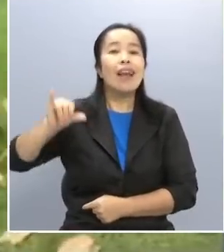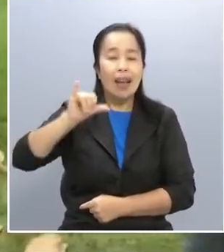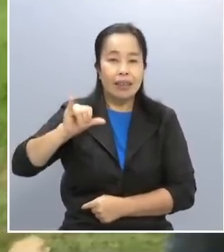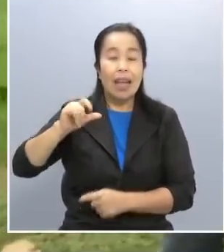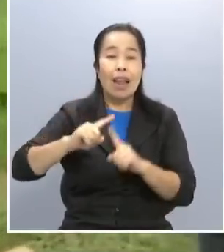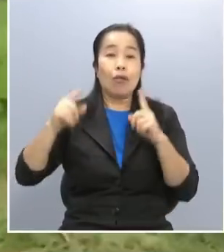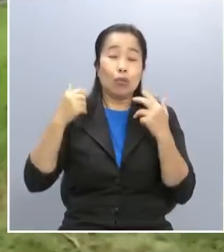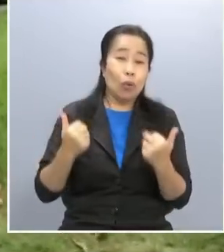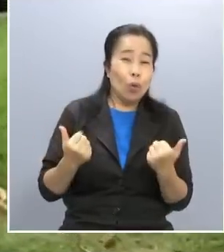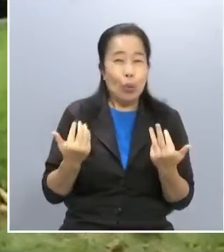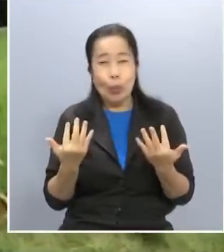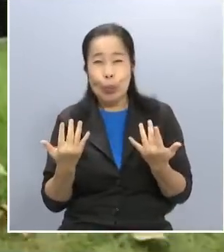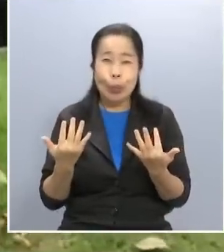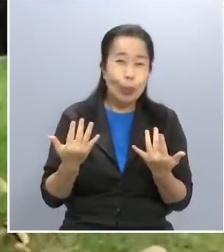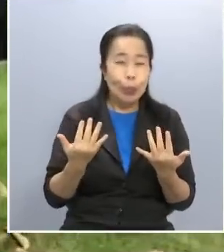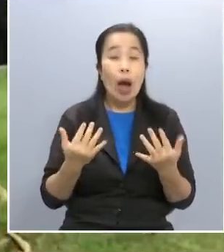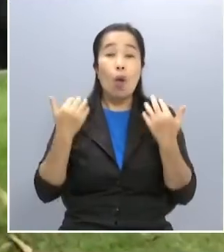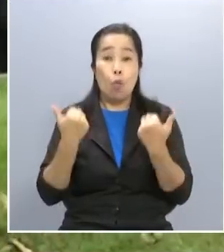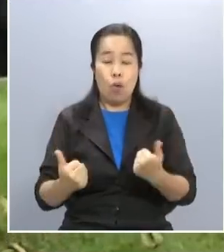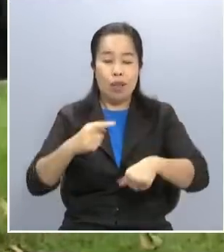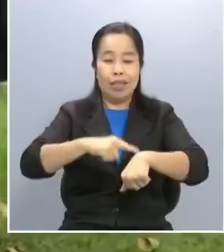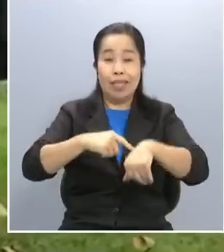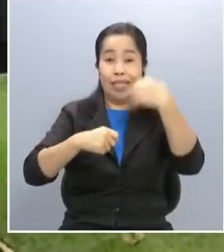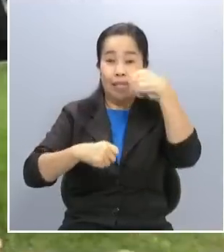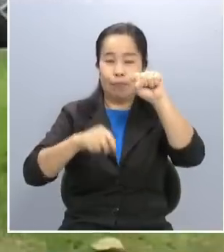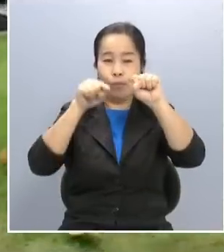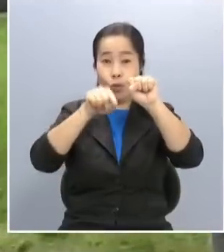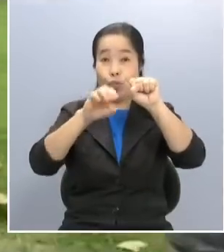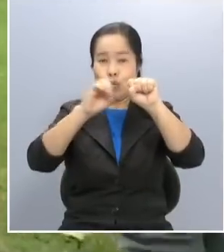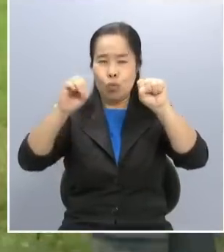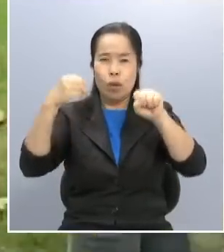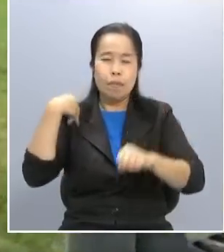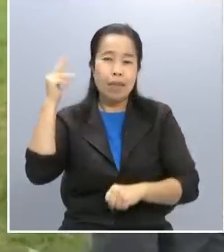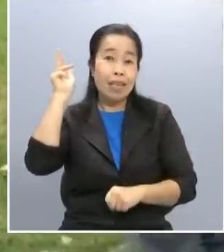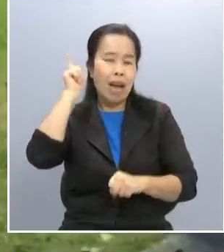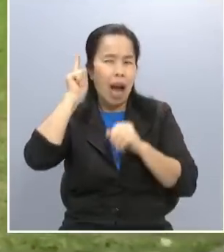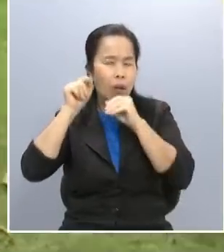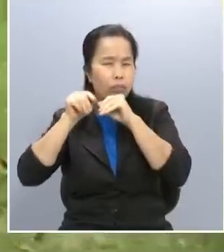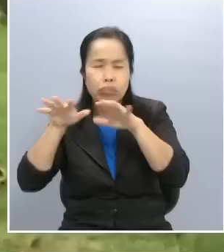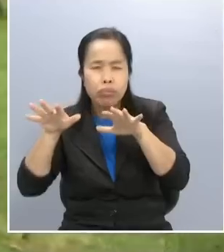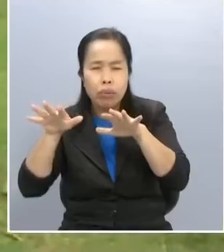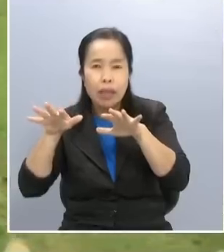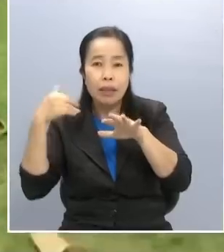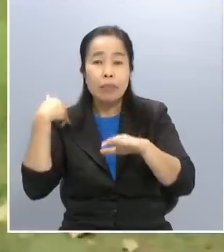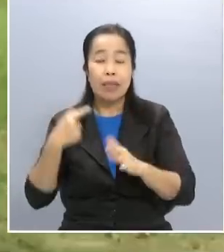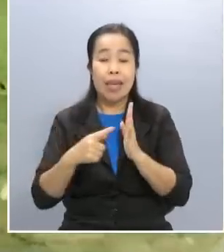ากฏว่าคุณผู้ชมครับวันนี้10โมงก็มีข่าวสะพัดออกมาฮะบอกว่าแ